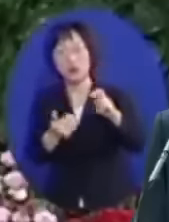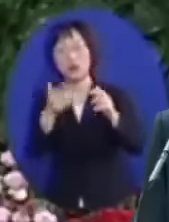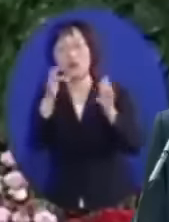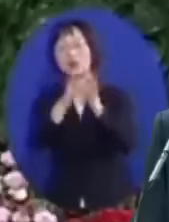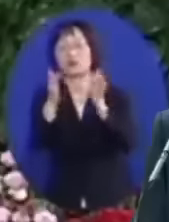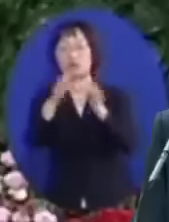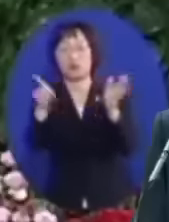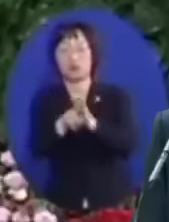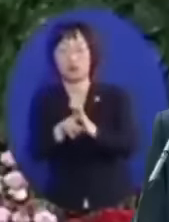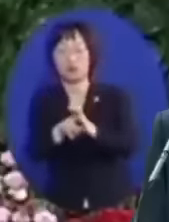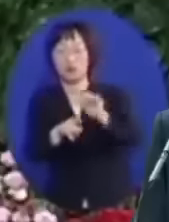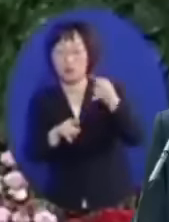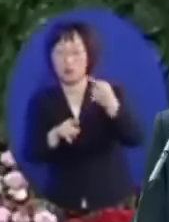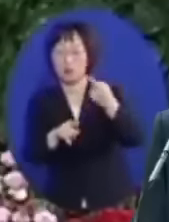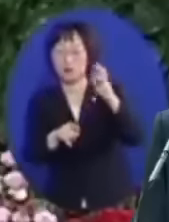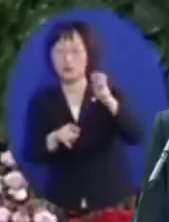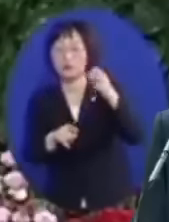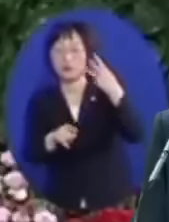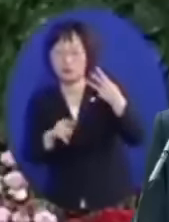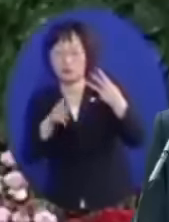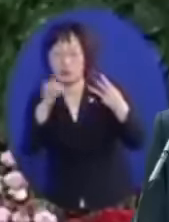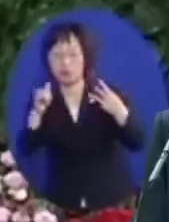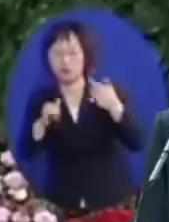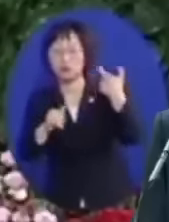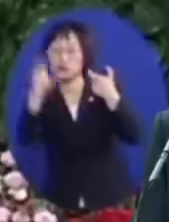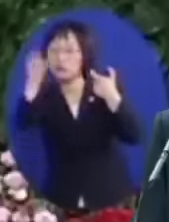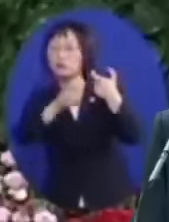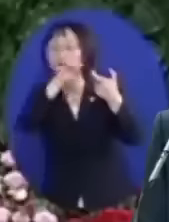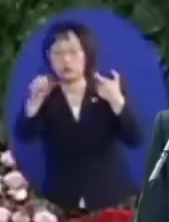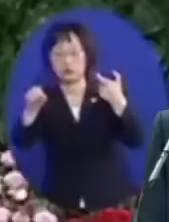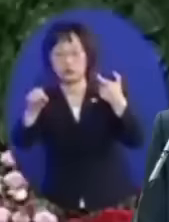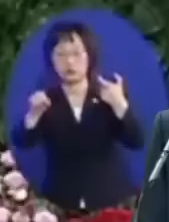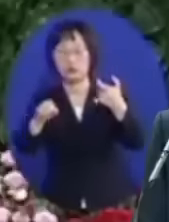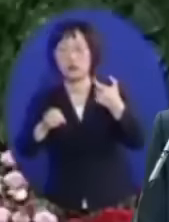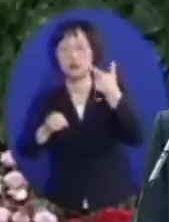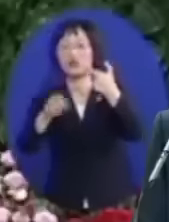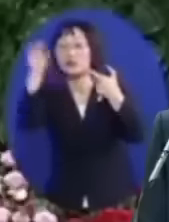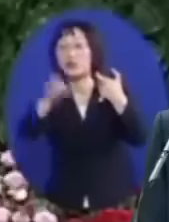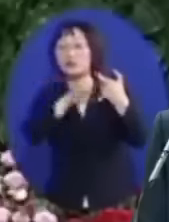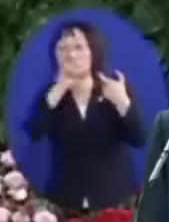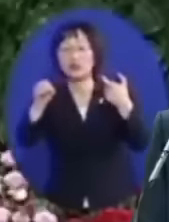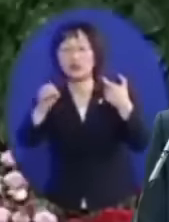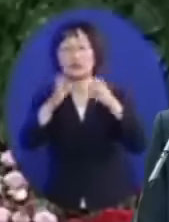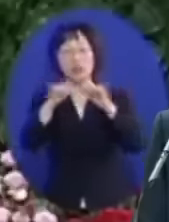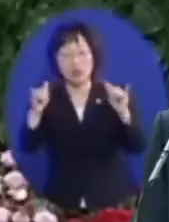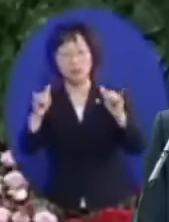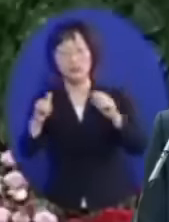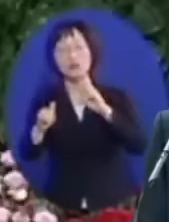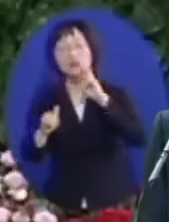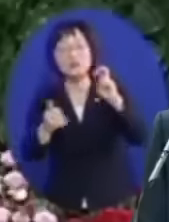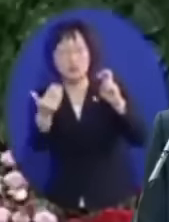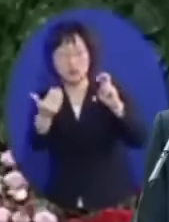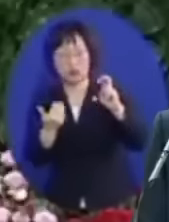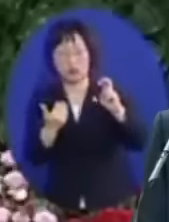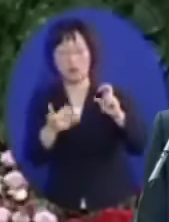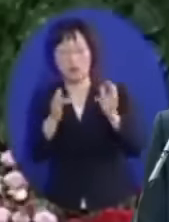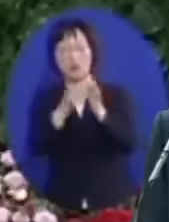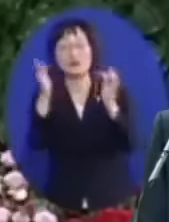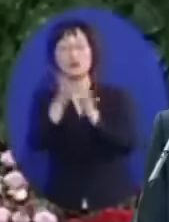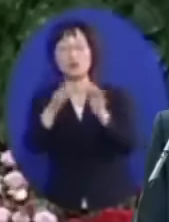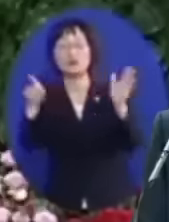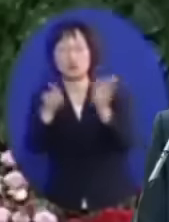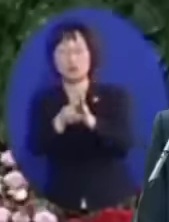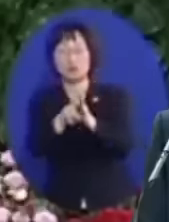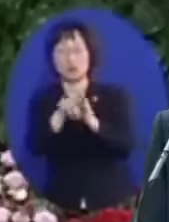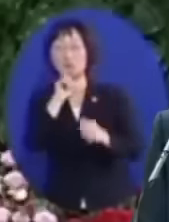138명으로 약 60%를 차지했습니다. 약 60%의 사람들은 20세 전에 예수를 영접하는